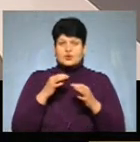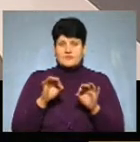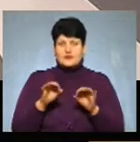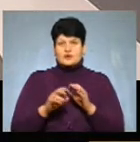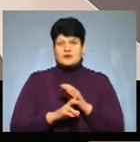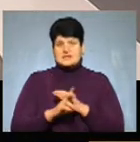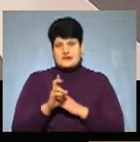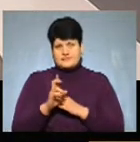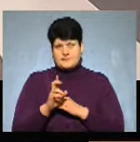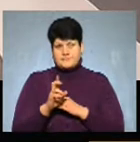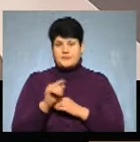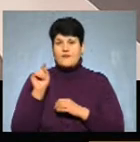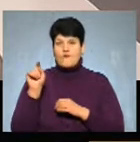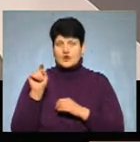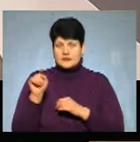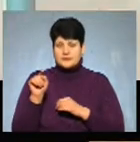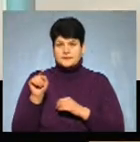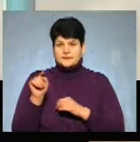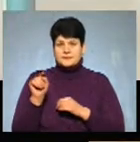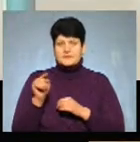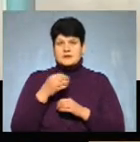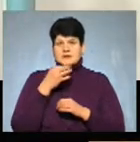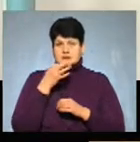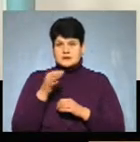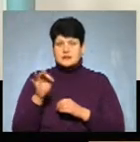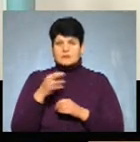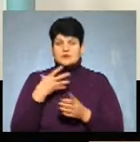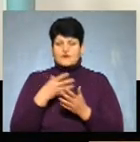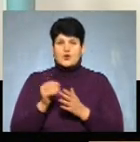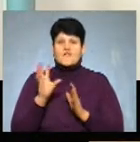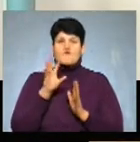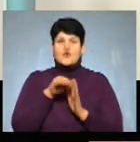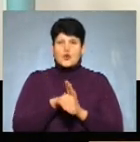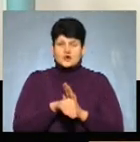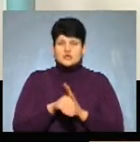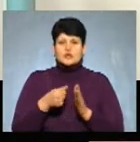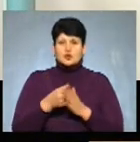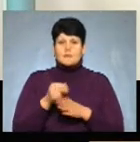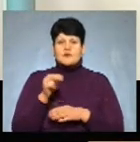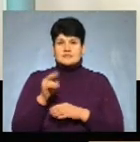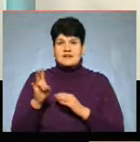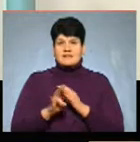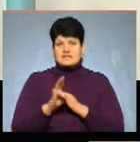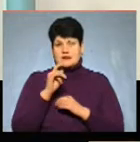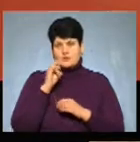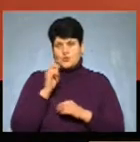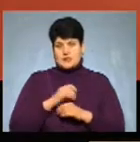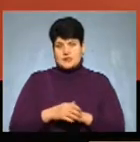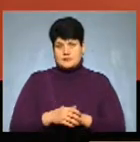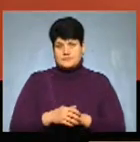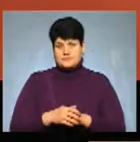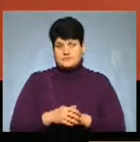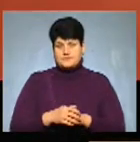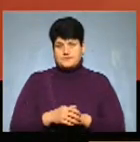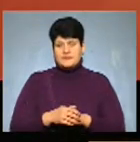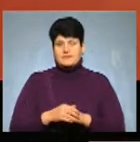автокефальної православної церкви. Тобто вони заявили про своє входження до Православної церкви України.